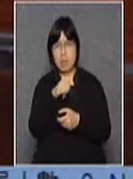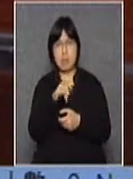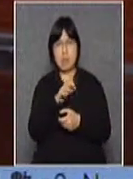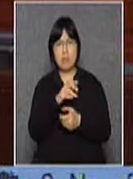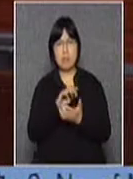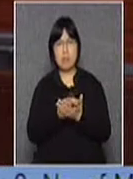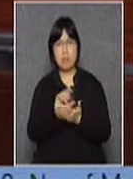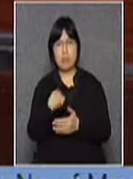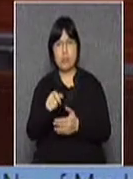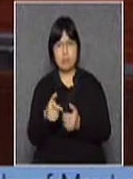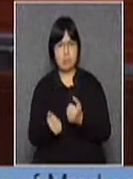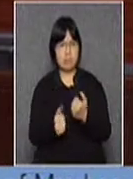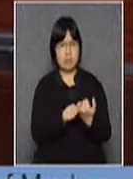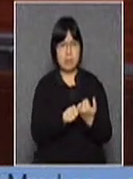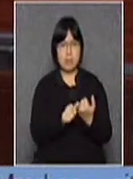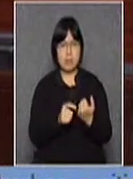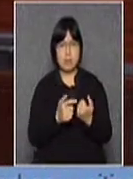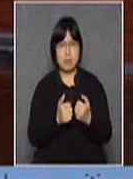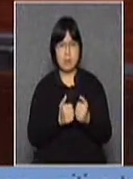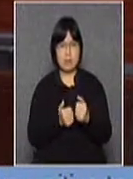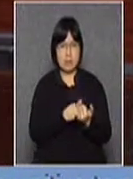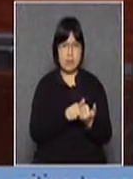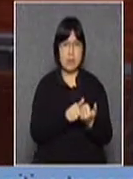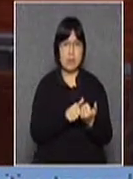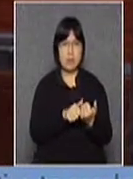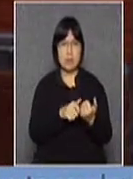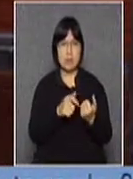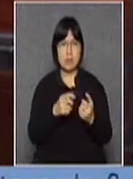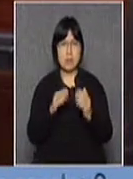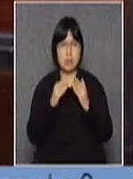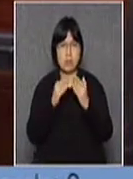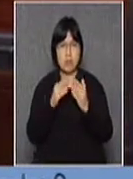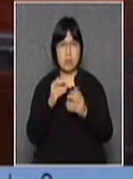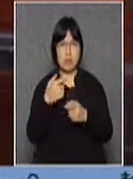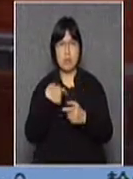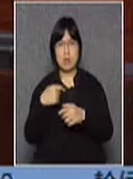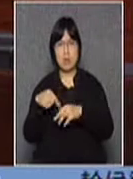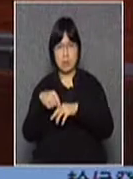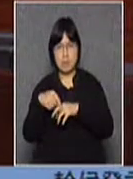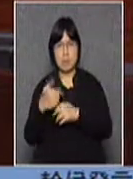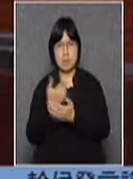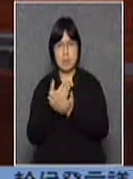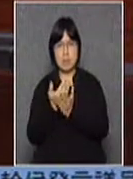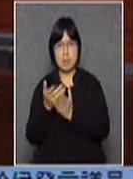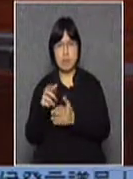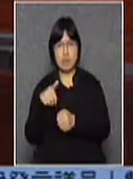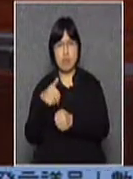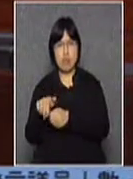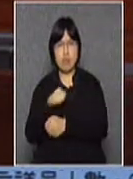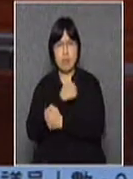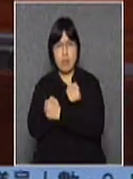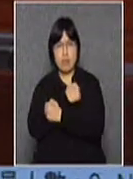這個的依附或者是純依靠這個地產和金融，這個呢是養懶人的一個的經